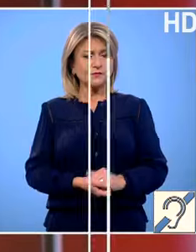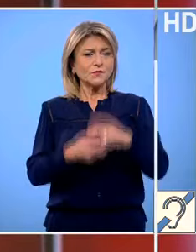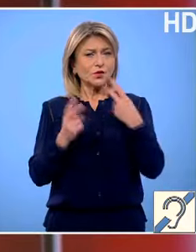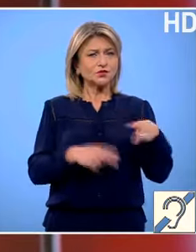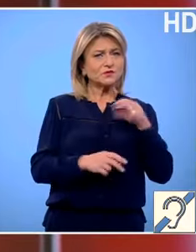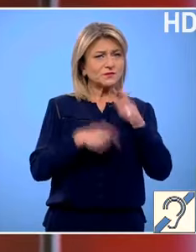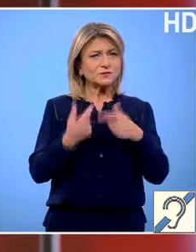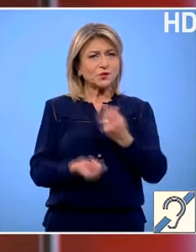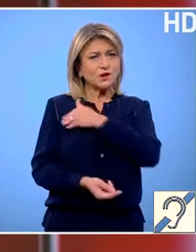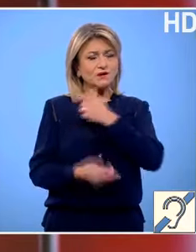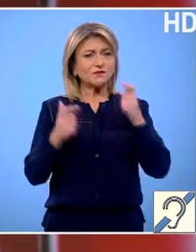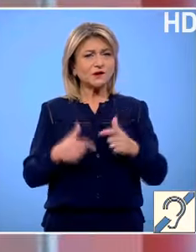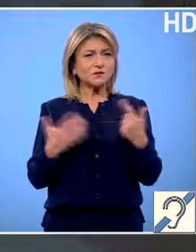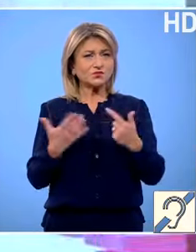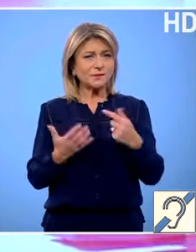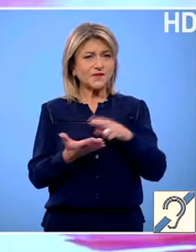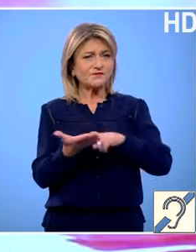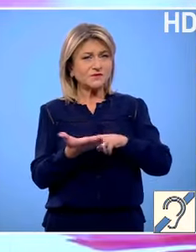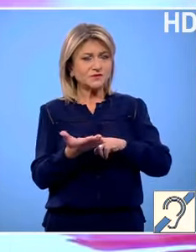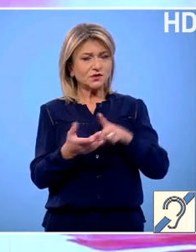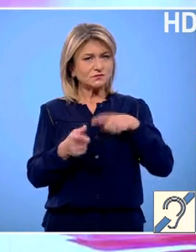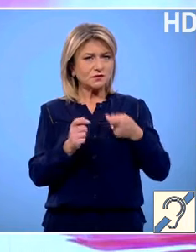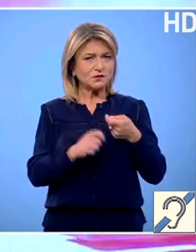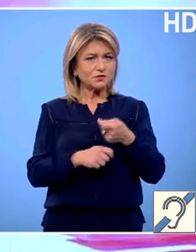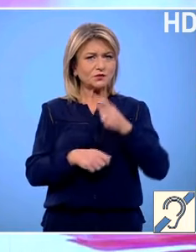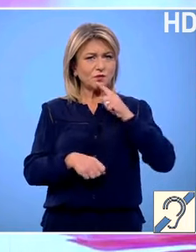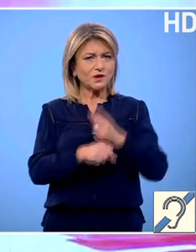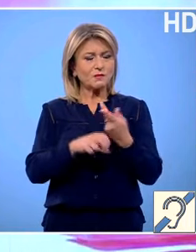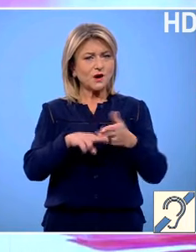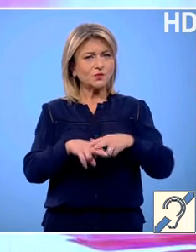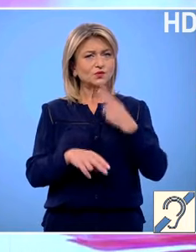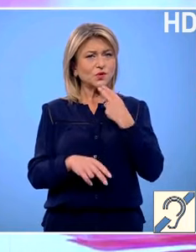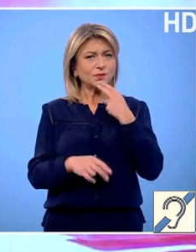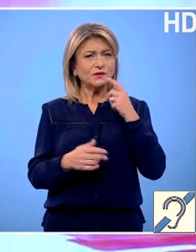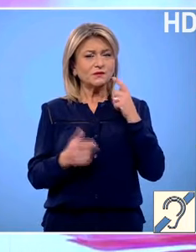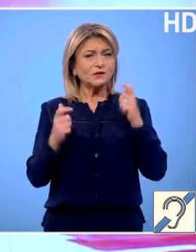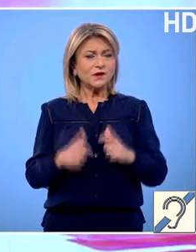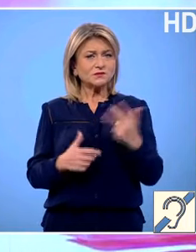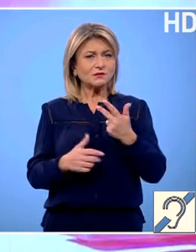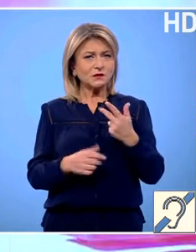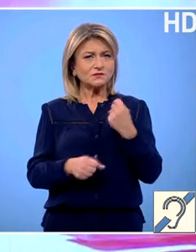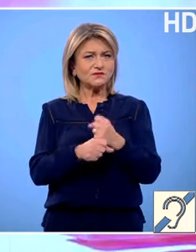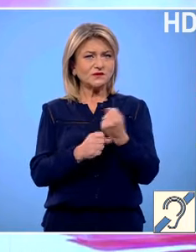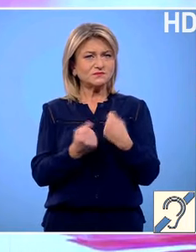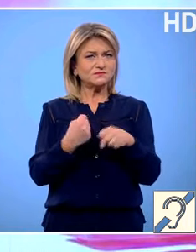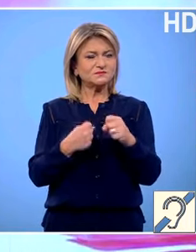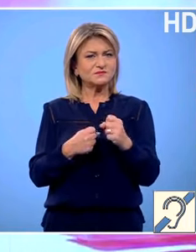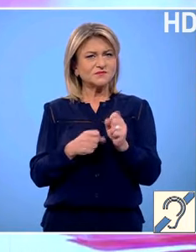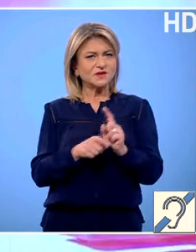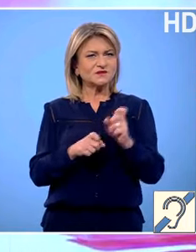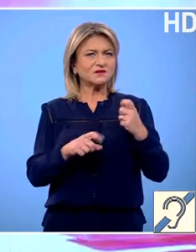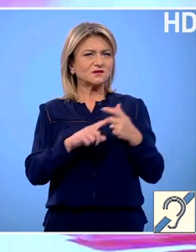Iar în continuare vorbim despre un elev de clasa a 7-a din Vâlcea, care este acuzat că a obligat mai mulți copii de clasa a 3-a să mimeze